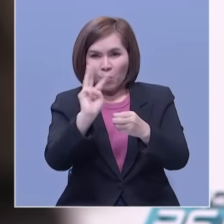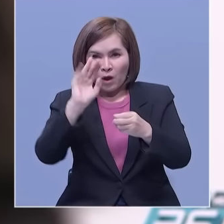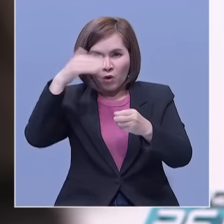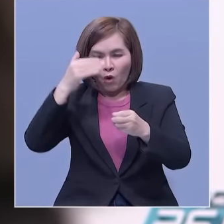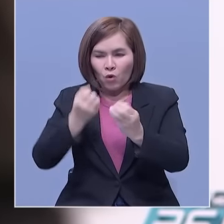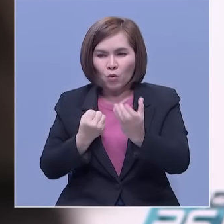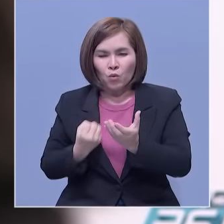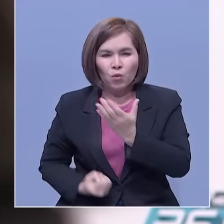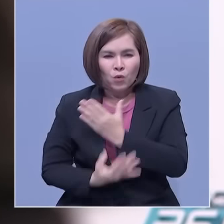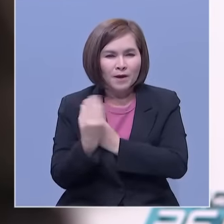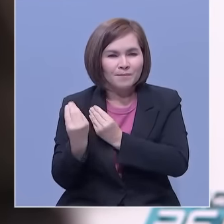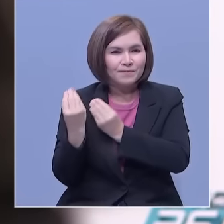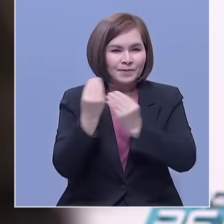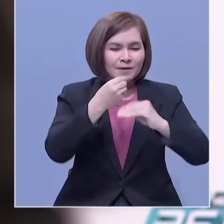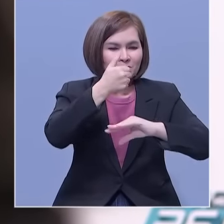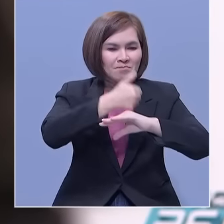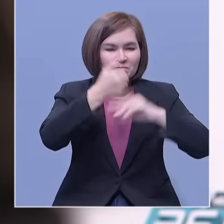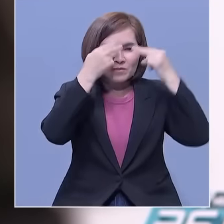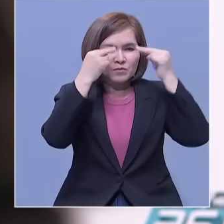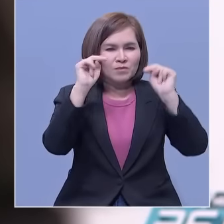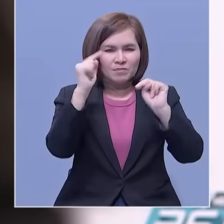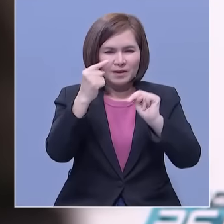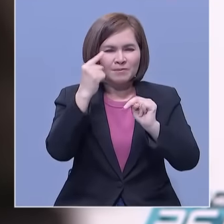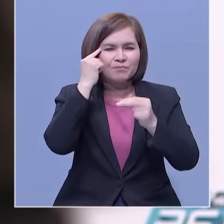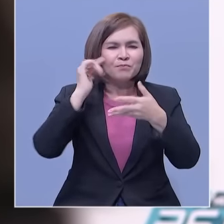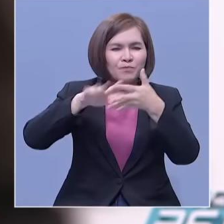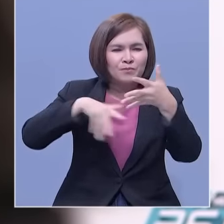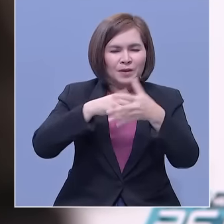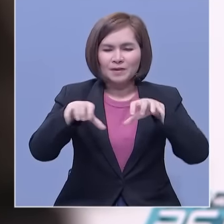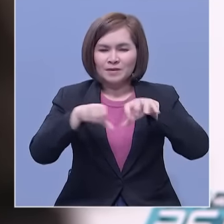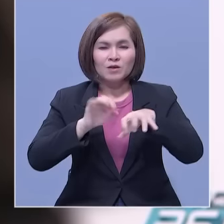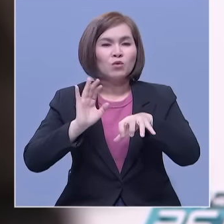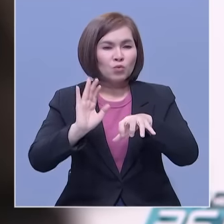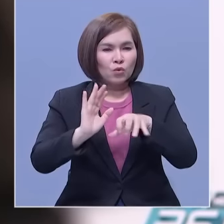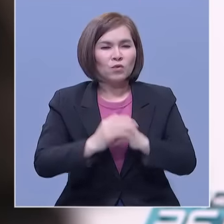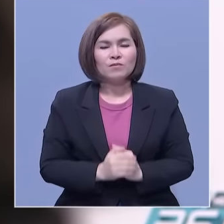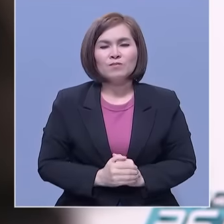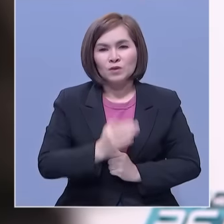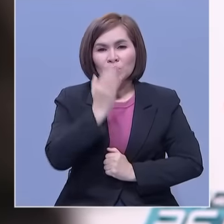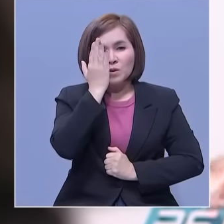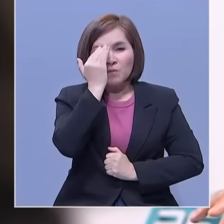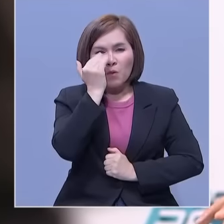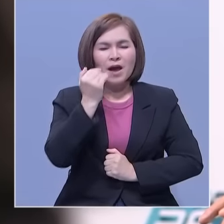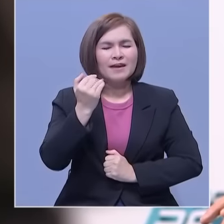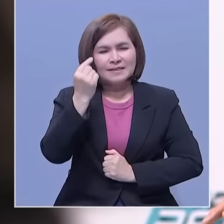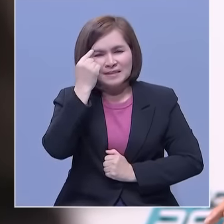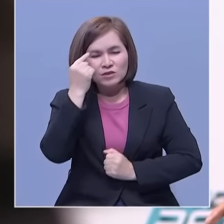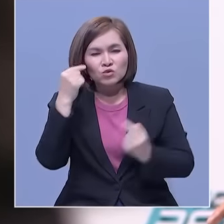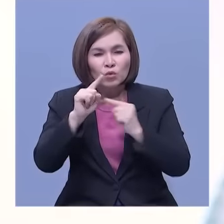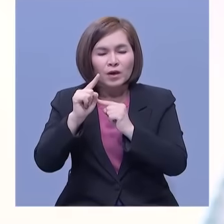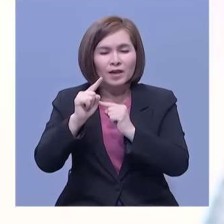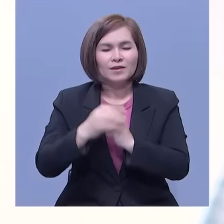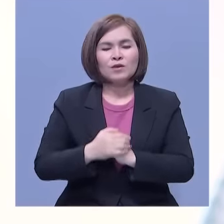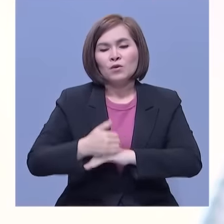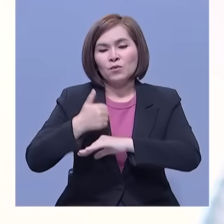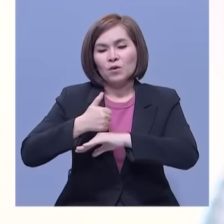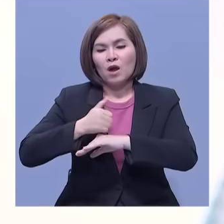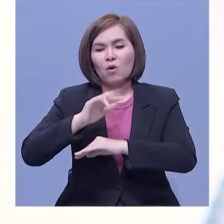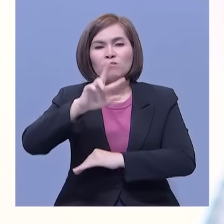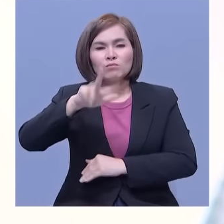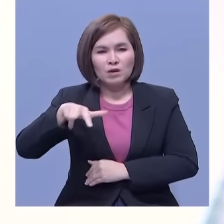ต้องสอยนายกคือหมายถึงคุณเศรษฐาก่อนค่ะอาจารย์ธนพรมองอย่างงี้นะคะว่าเกมนี้อไม่ใช่ว่าฝ่ายนายใหญ่พรรคเพื่อไทยจะไม่